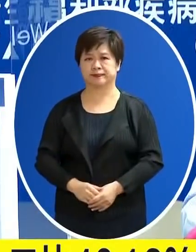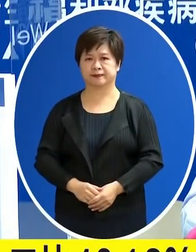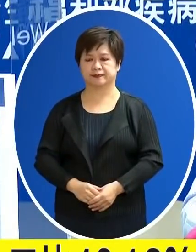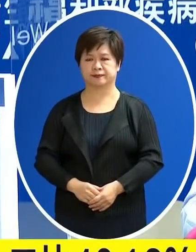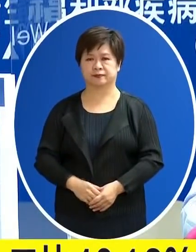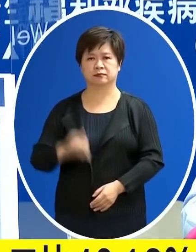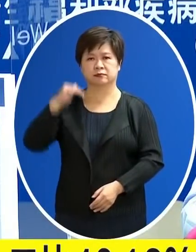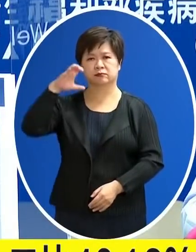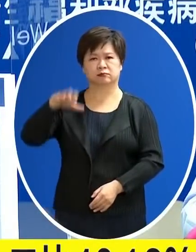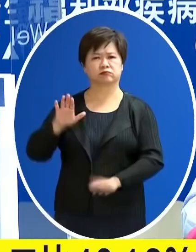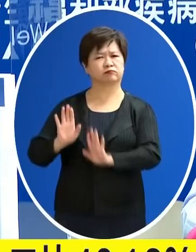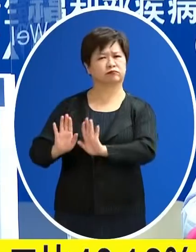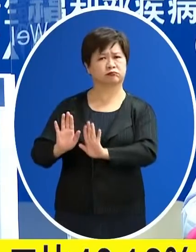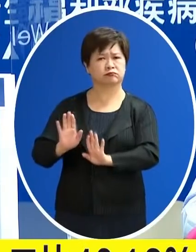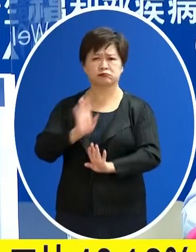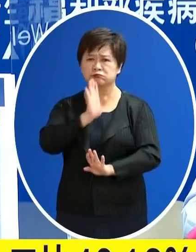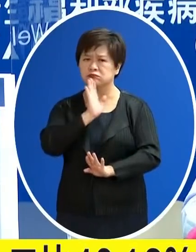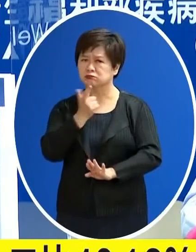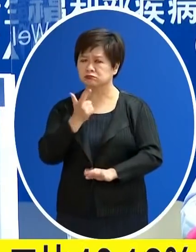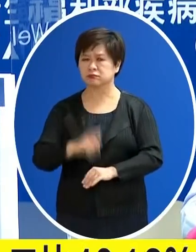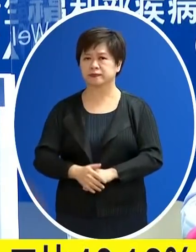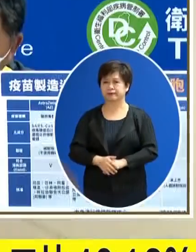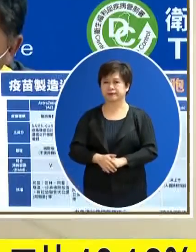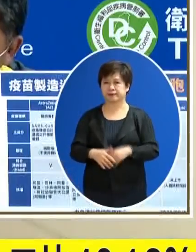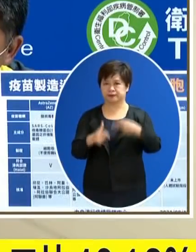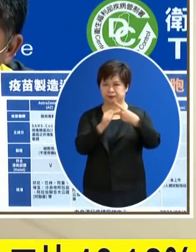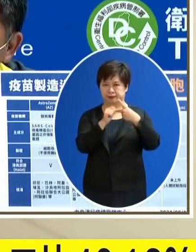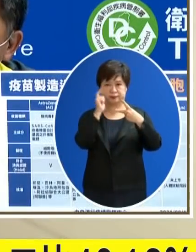施打高端？那第二题是想要问一下，